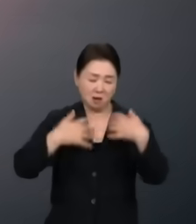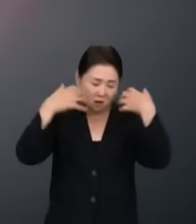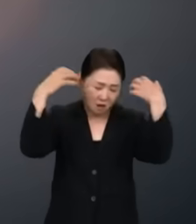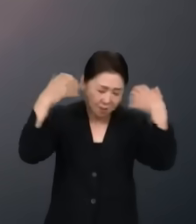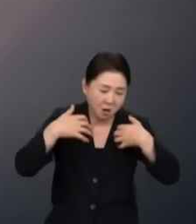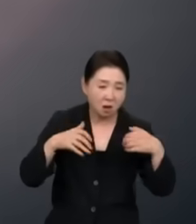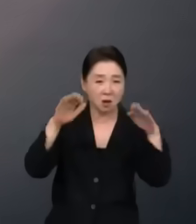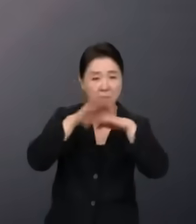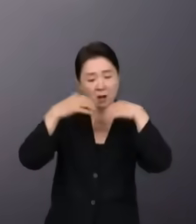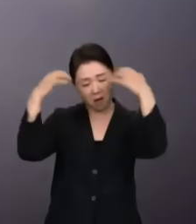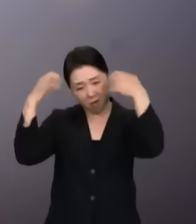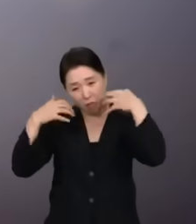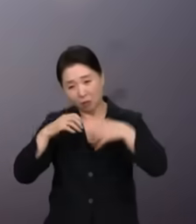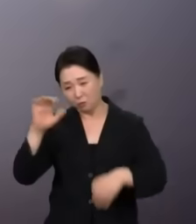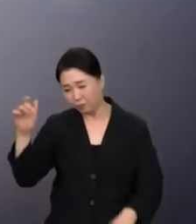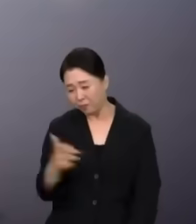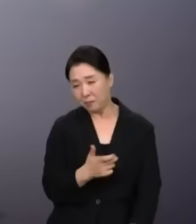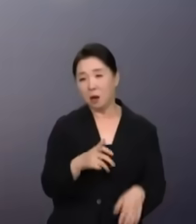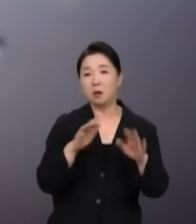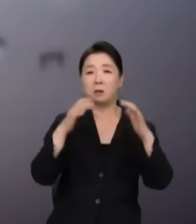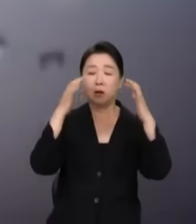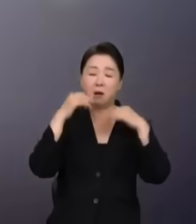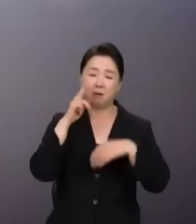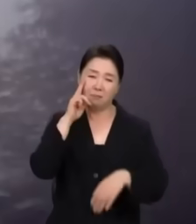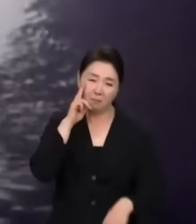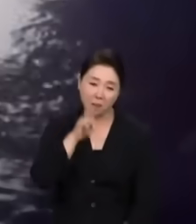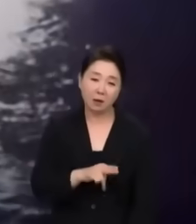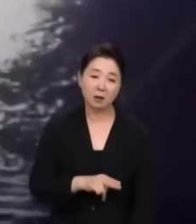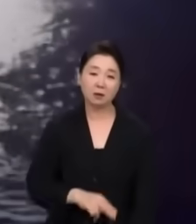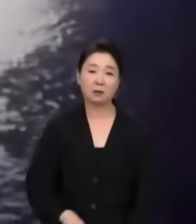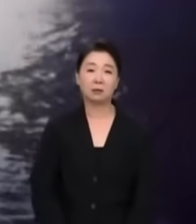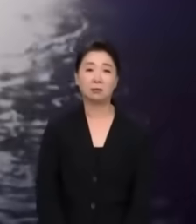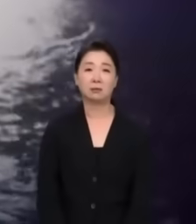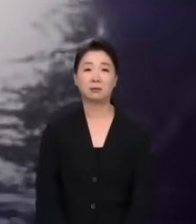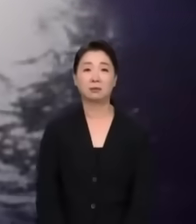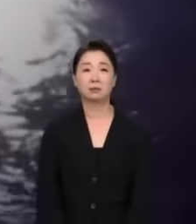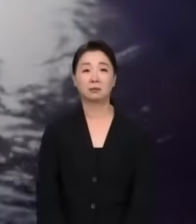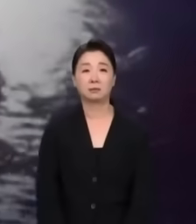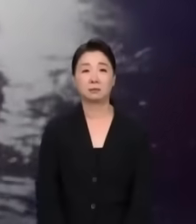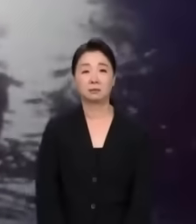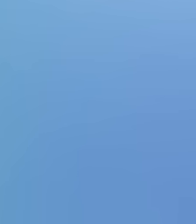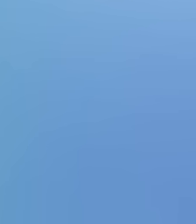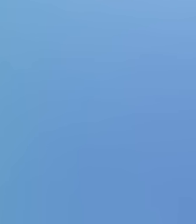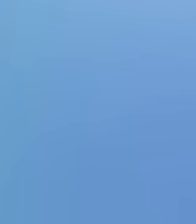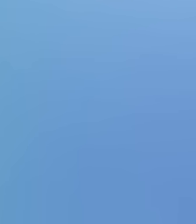열대야, 태풍까지 겹친 여름은 가혹합니다. JTBC 구석찬입니다.